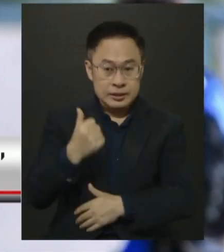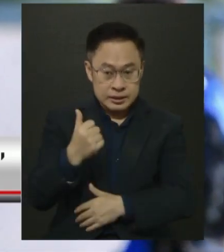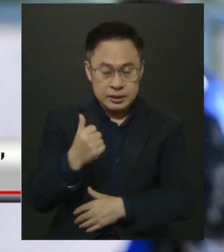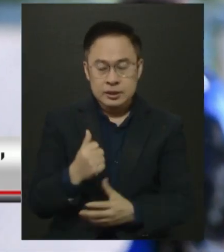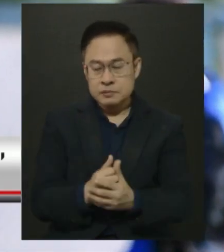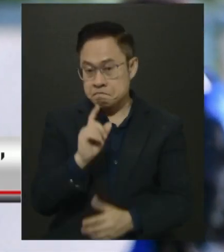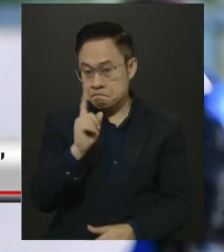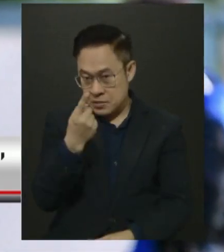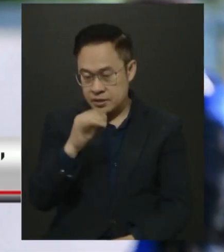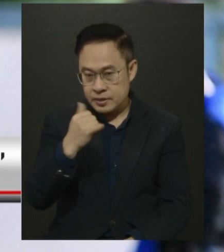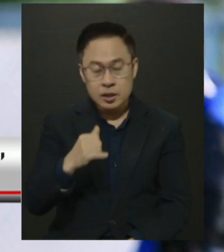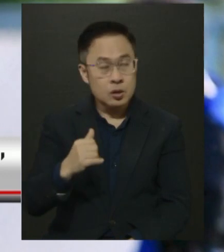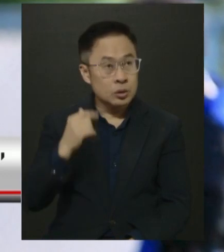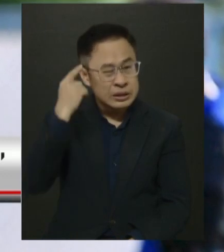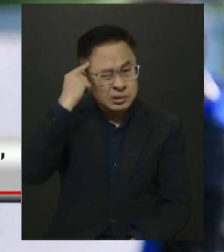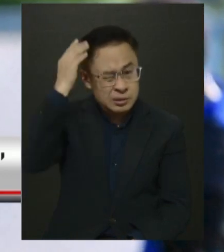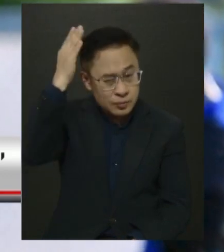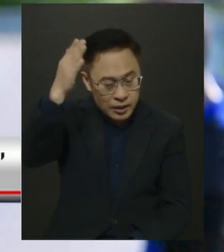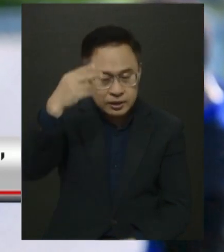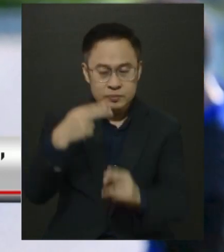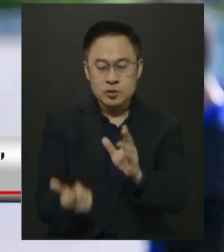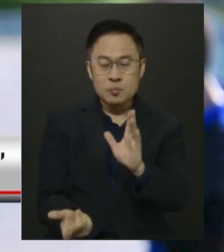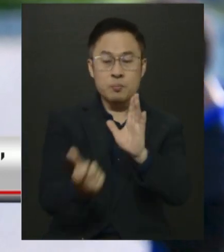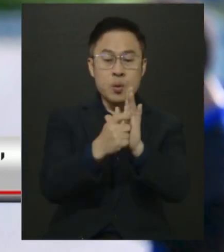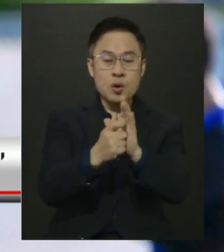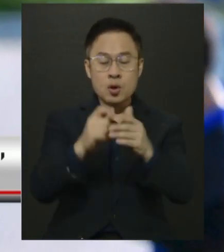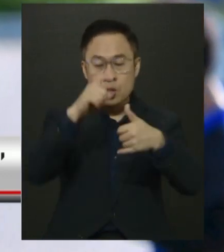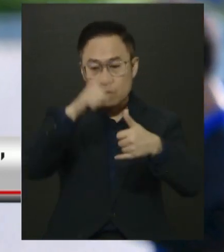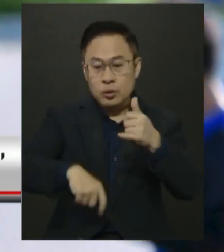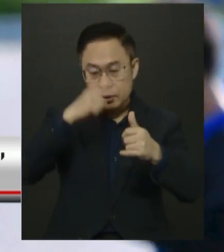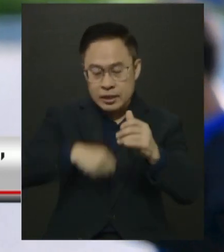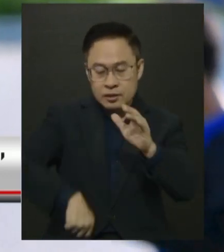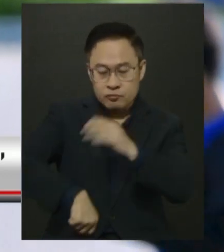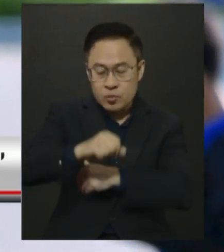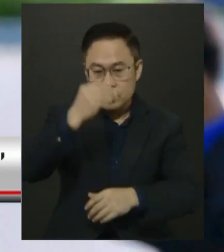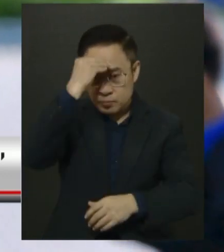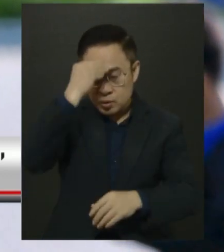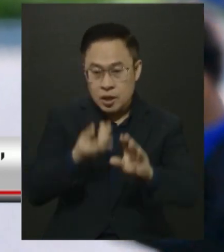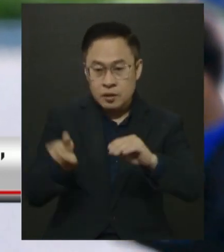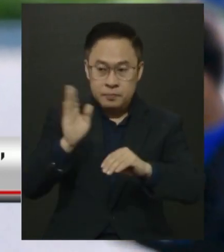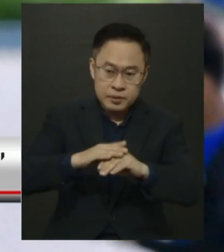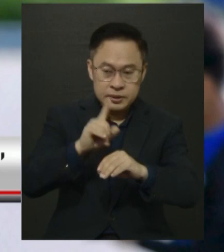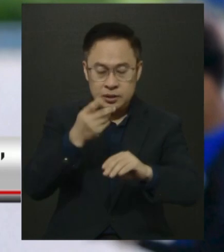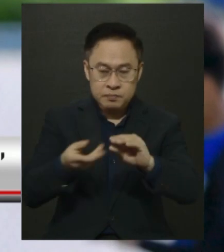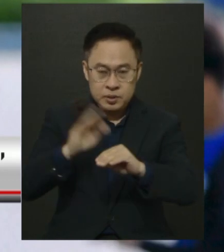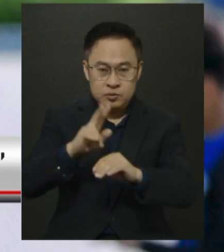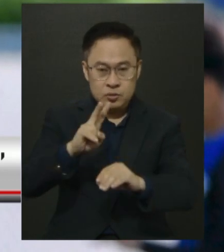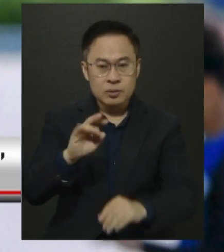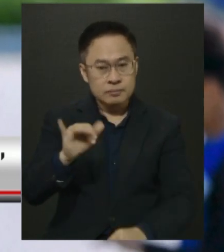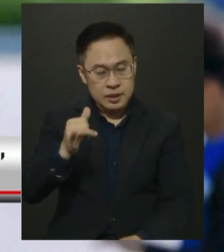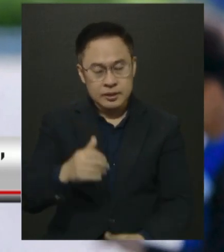ดีแล้วก็หวังว่าจะมีรายชื่อของนักเตะชาวไทย ไป ค้าแข้งที่เจลีกเพิ่มอีกสักคน2คน คือชานรงค์เนี่ยเคยไปเล่น